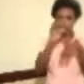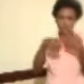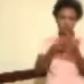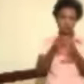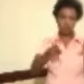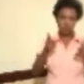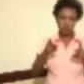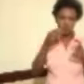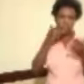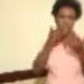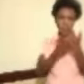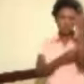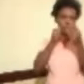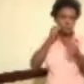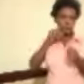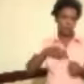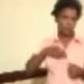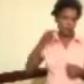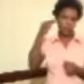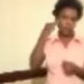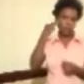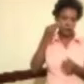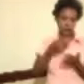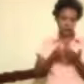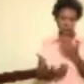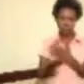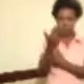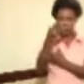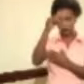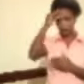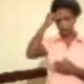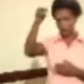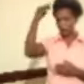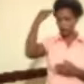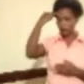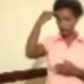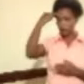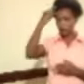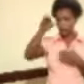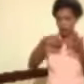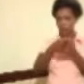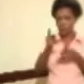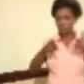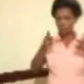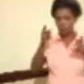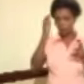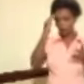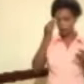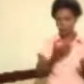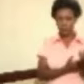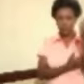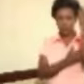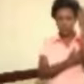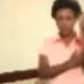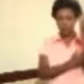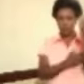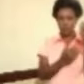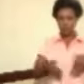madame, bonjour aux téléspectateurs. Je suis Michel Martelly, je crois que tout le monde connaît déjà. Et matin, je ne vais pas prendre plus de temps pour me